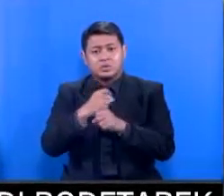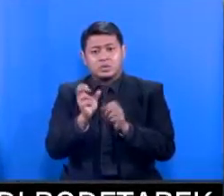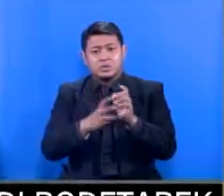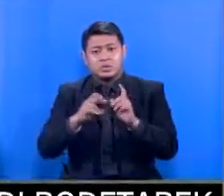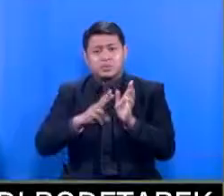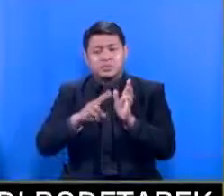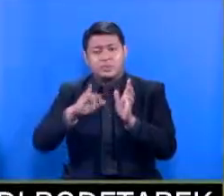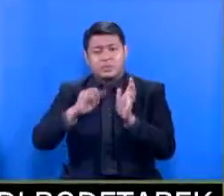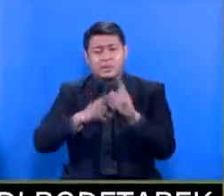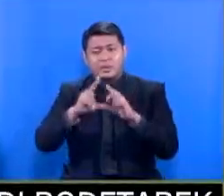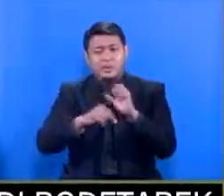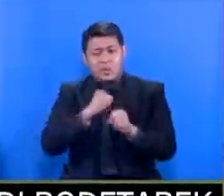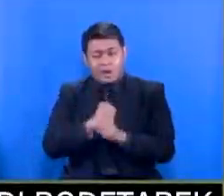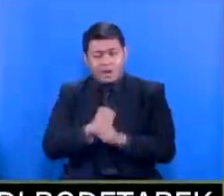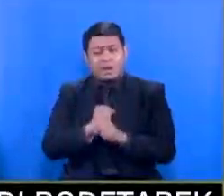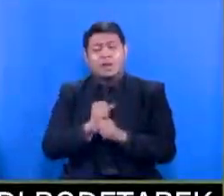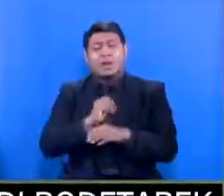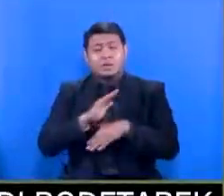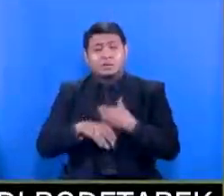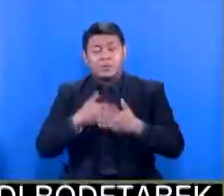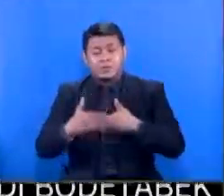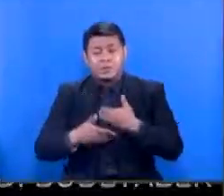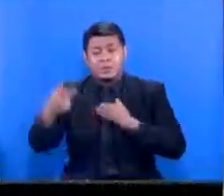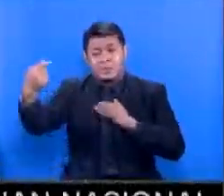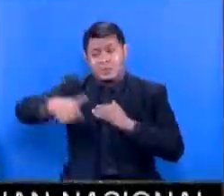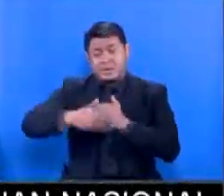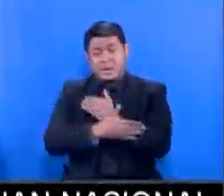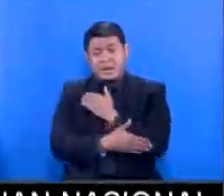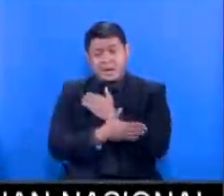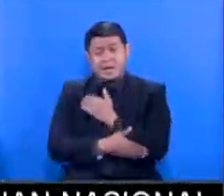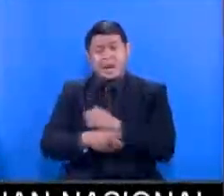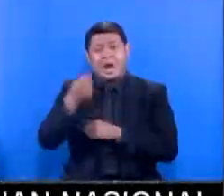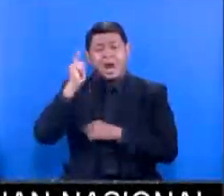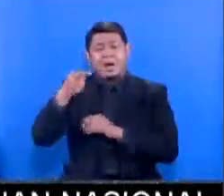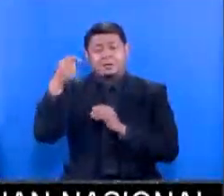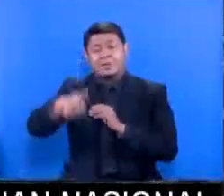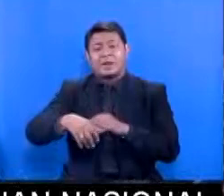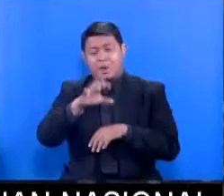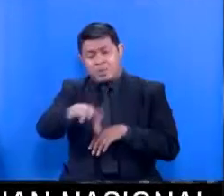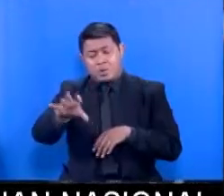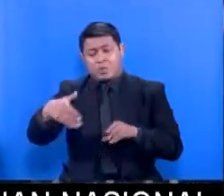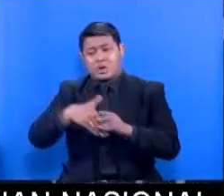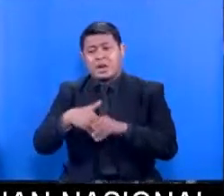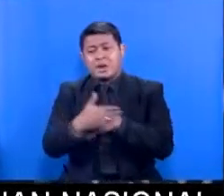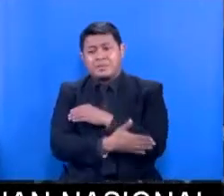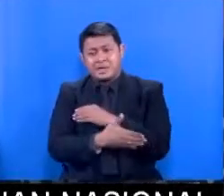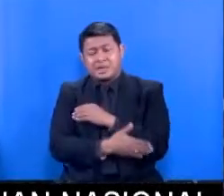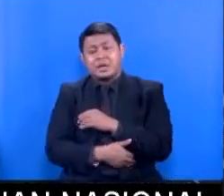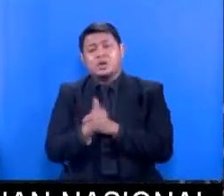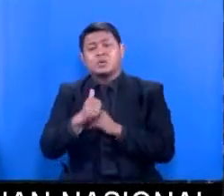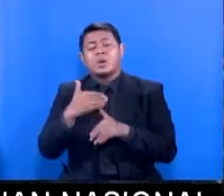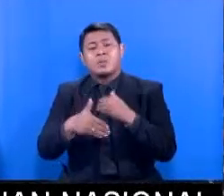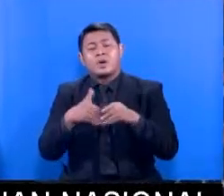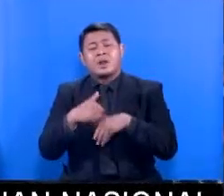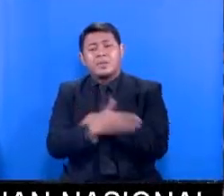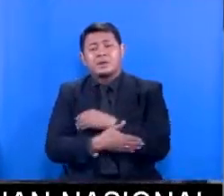menuturkan, setiap badan usaha yang mendapatkan pembiayaan dari negara wajib menggunakan produk dalam negeri. Agar produk dalam